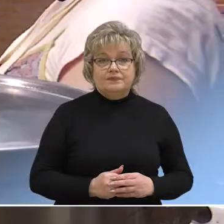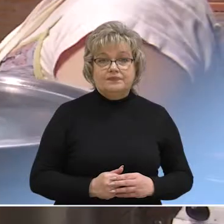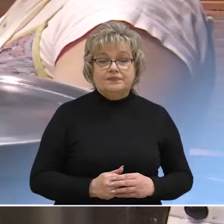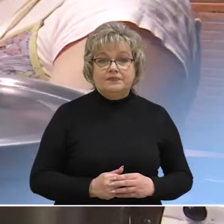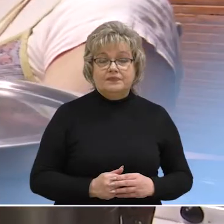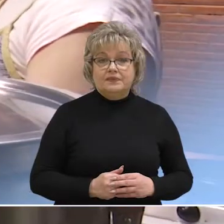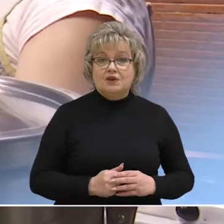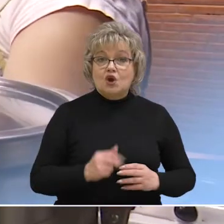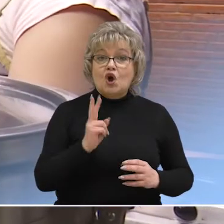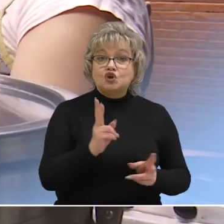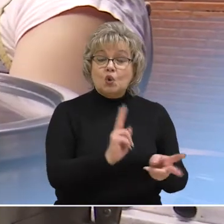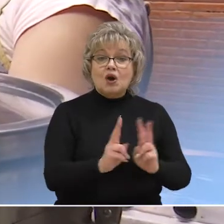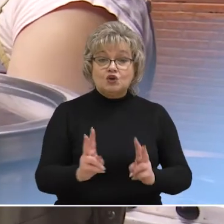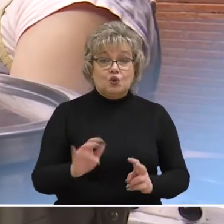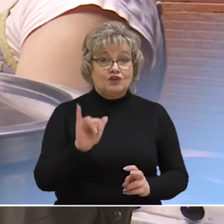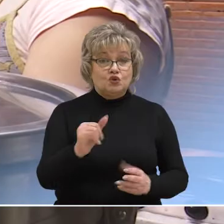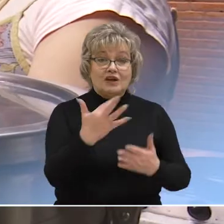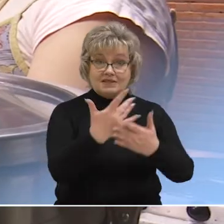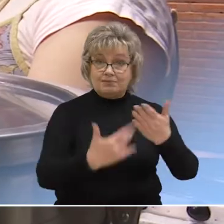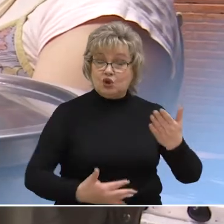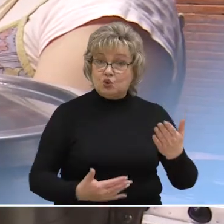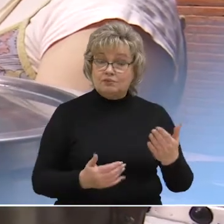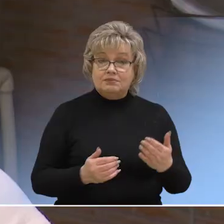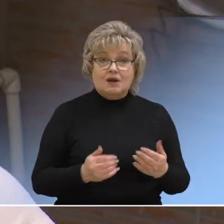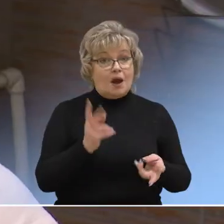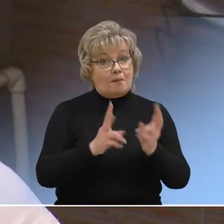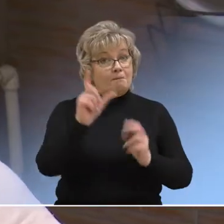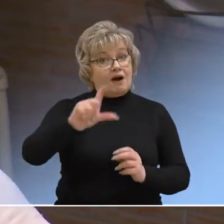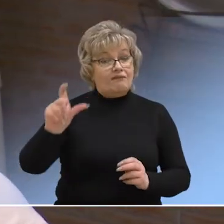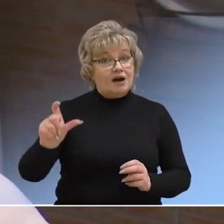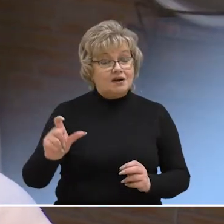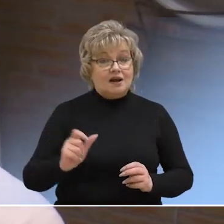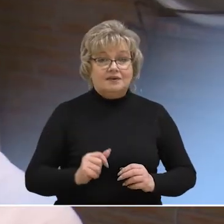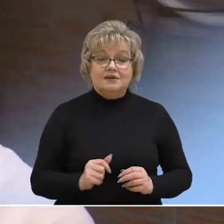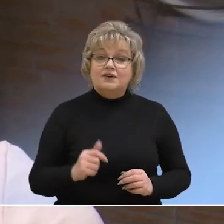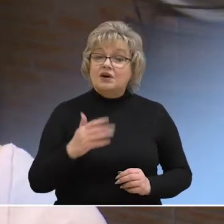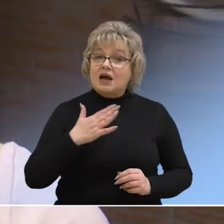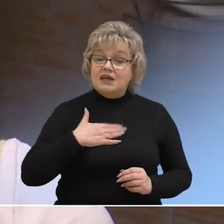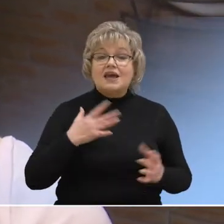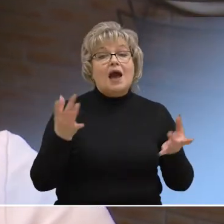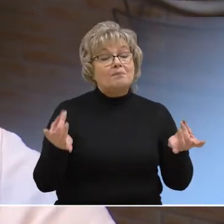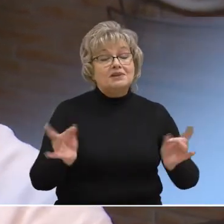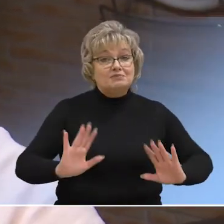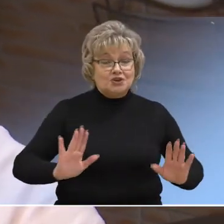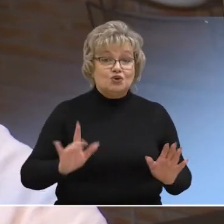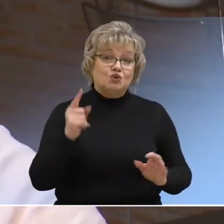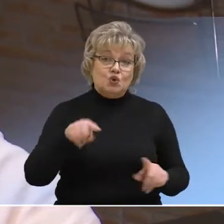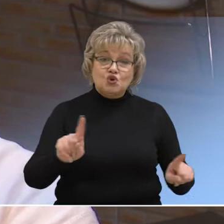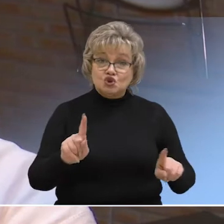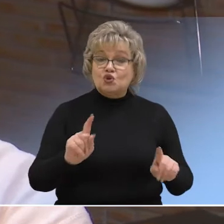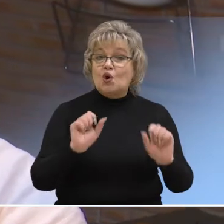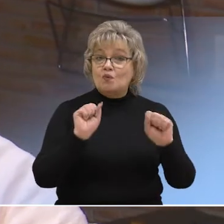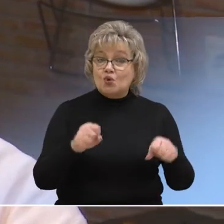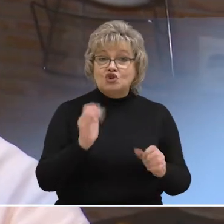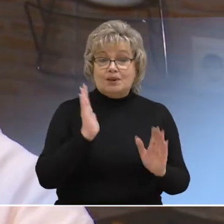Кто придумывает меню у вас? Вы уже знаете, когда повара? Нет, я медитирую, скажем так, на то, что